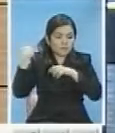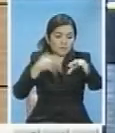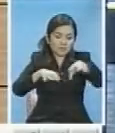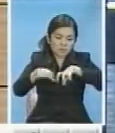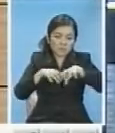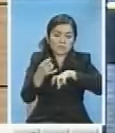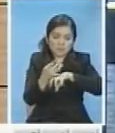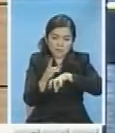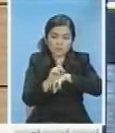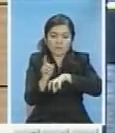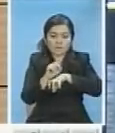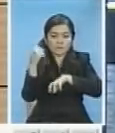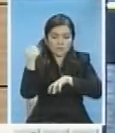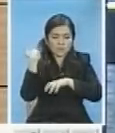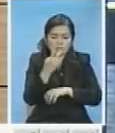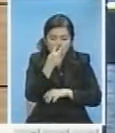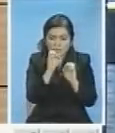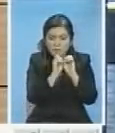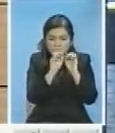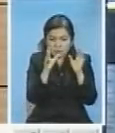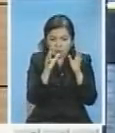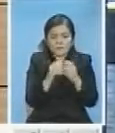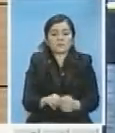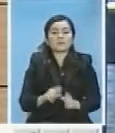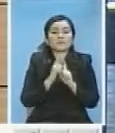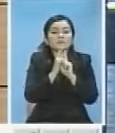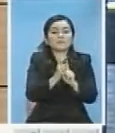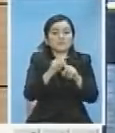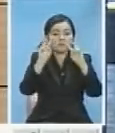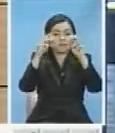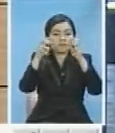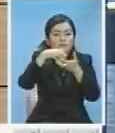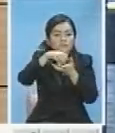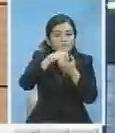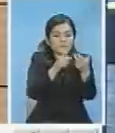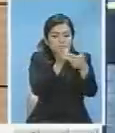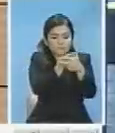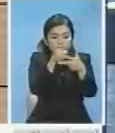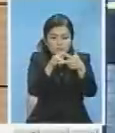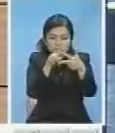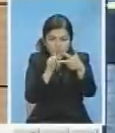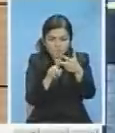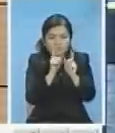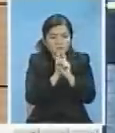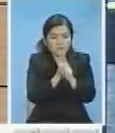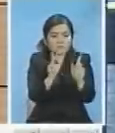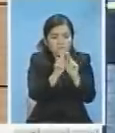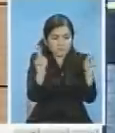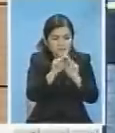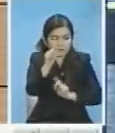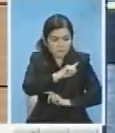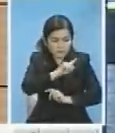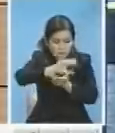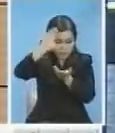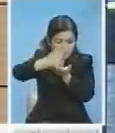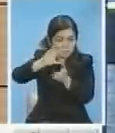เพราะเราจะเห็นชัดเจนว่าสามประการที่ผมบอกนี่เป็นเรื่องที่คณะกรรมาธิการพิจารณางบประมาณควรจ